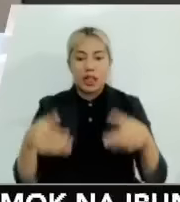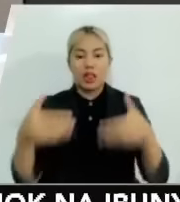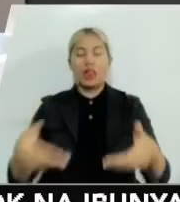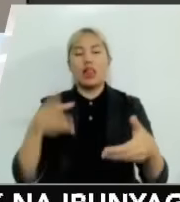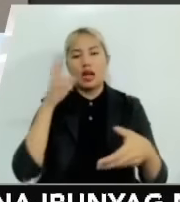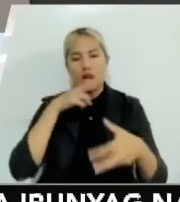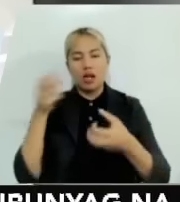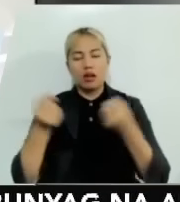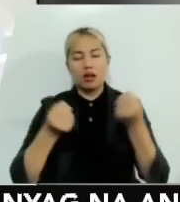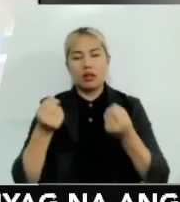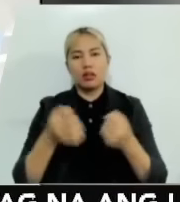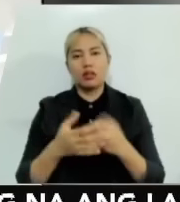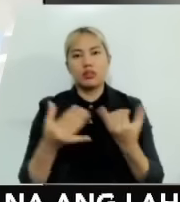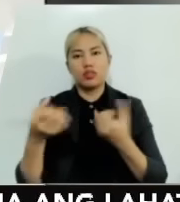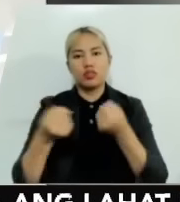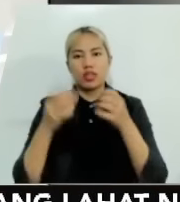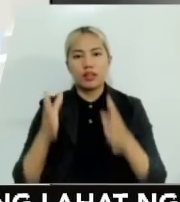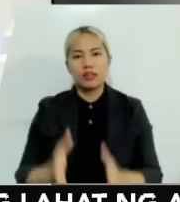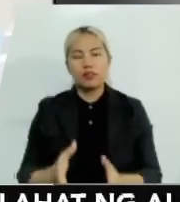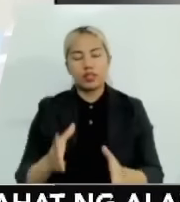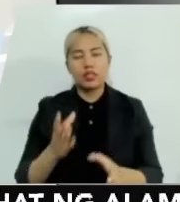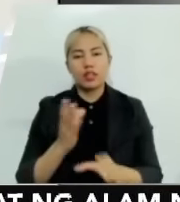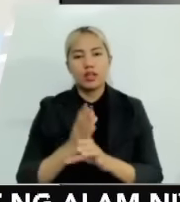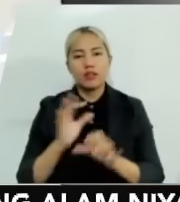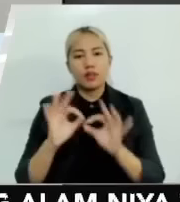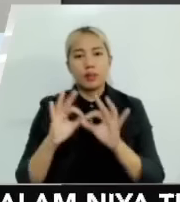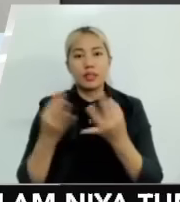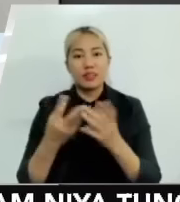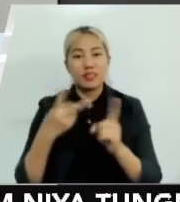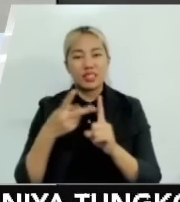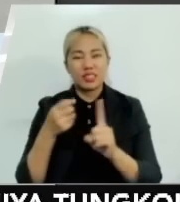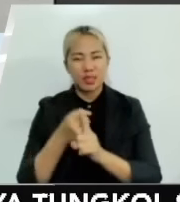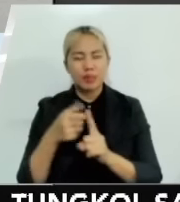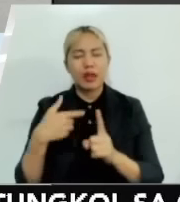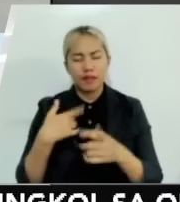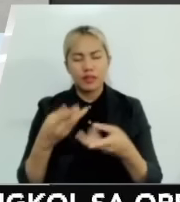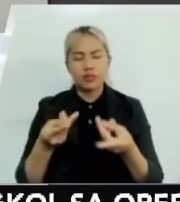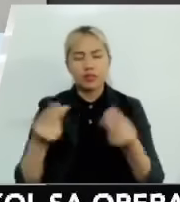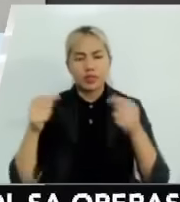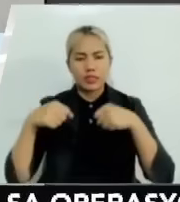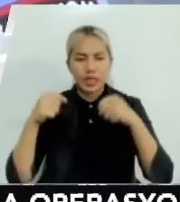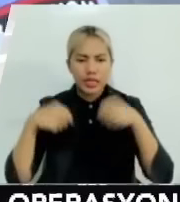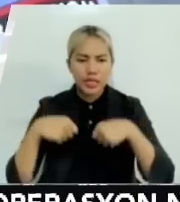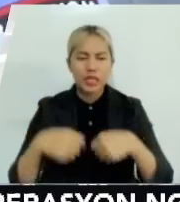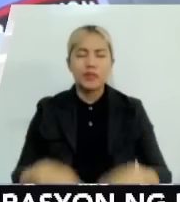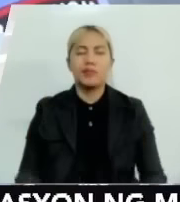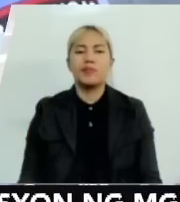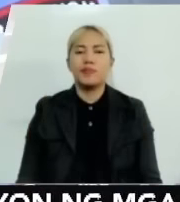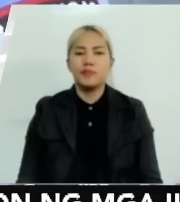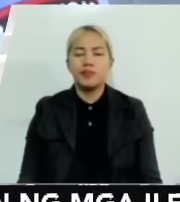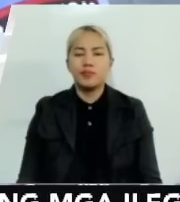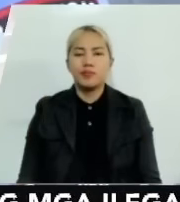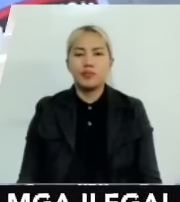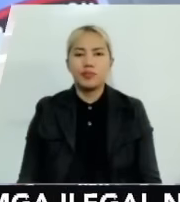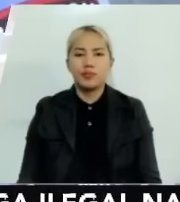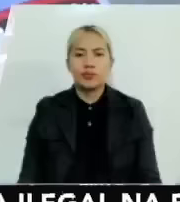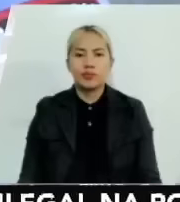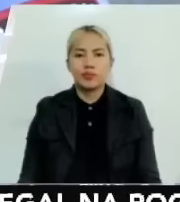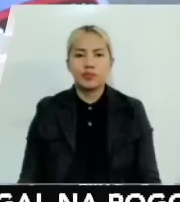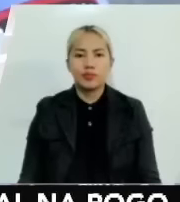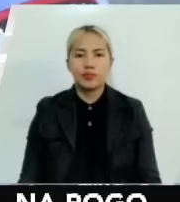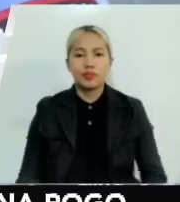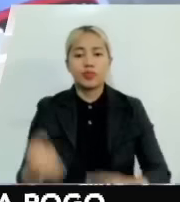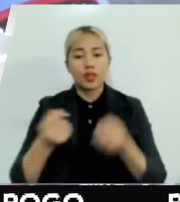na ang driver ng kotse at pamilya ng biktima kasunod ng insidente. Nakipag-cooperate naman talaga yung driver ng